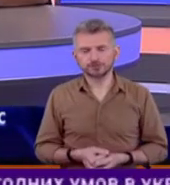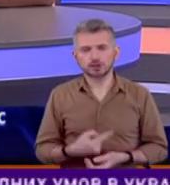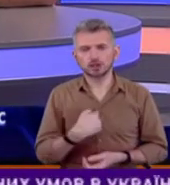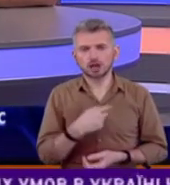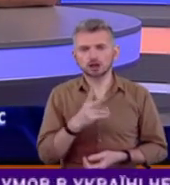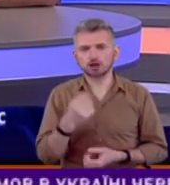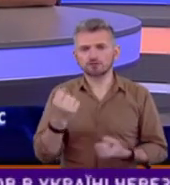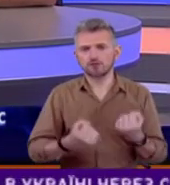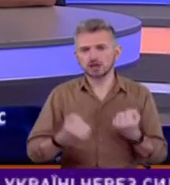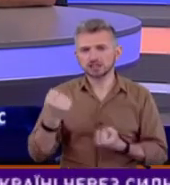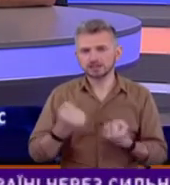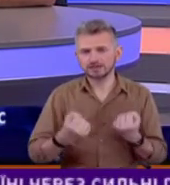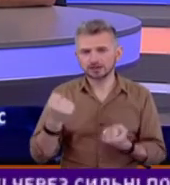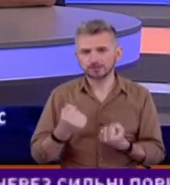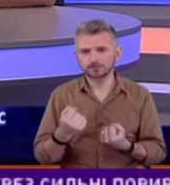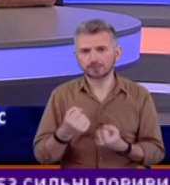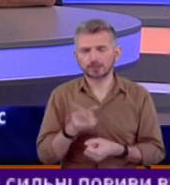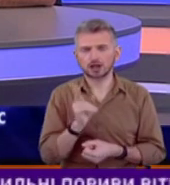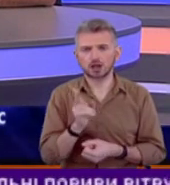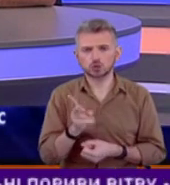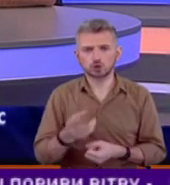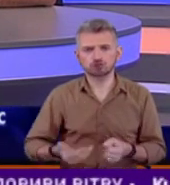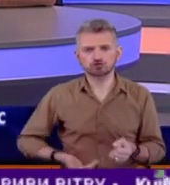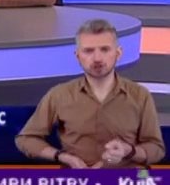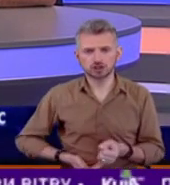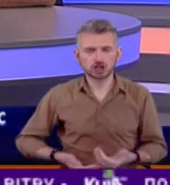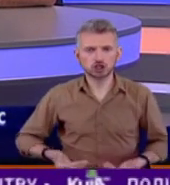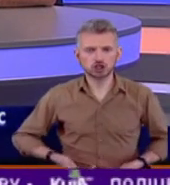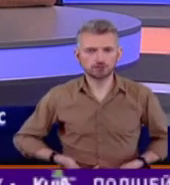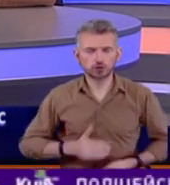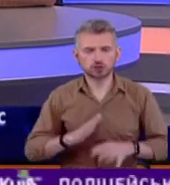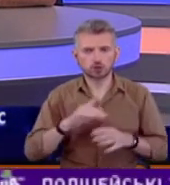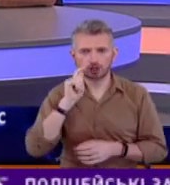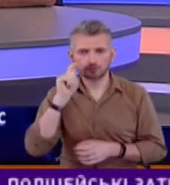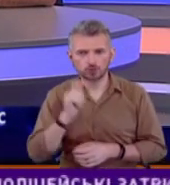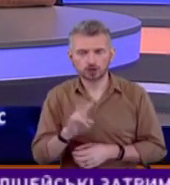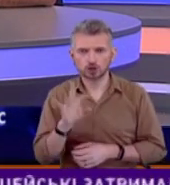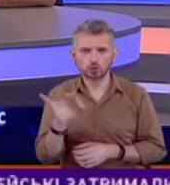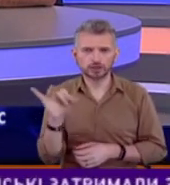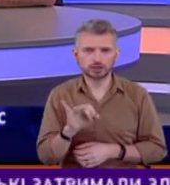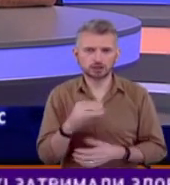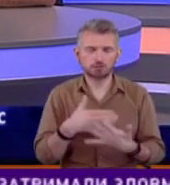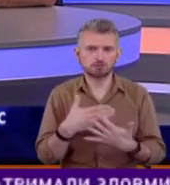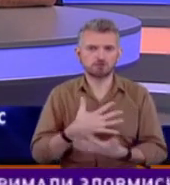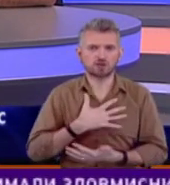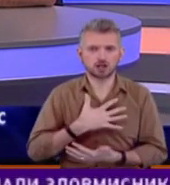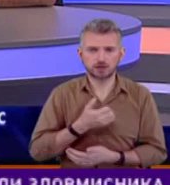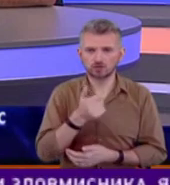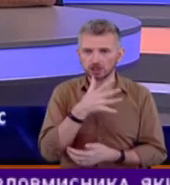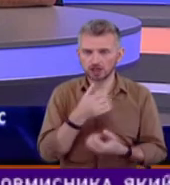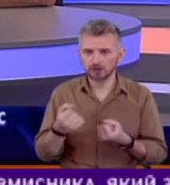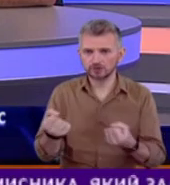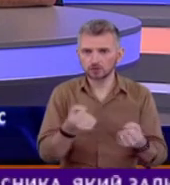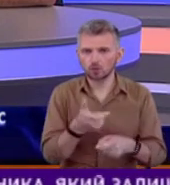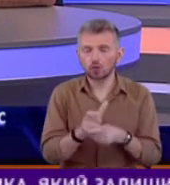вас. Я как водитель, который жил и живет, ну, не только в Украине, но и, например, в Канаде несколько лет ездил,